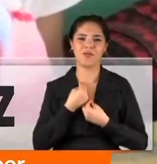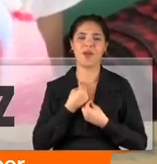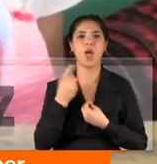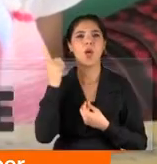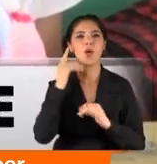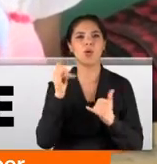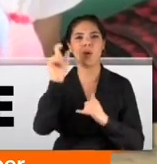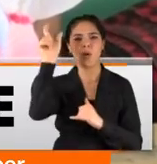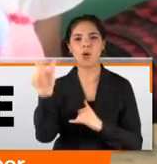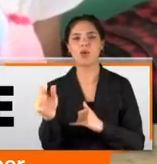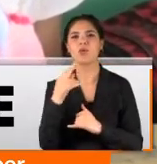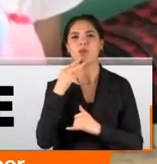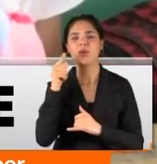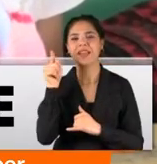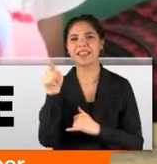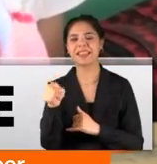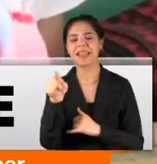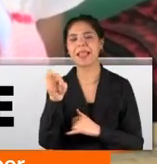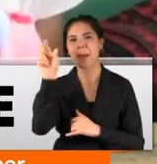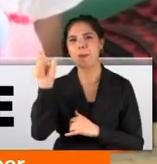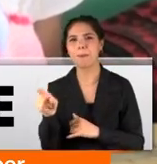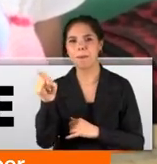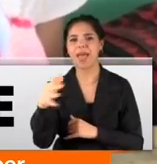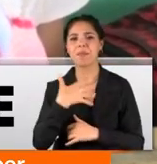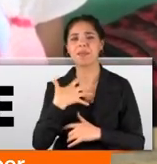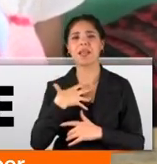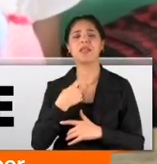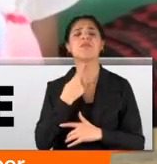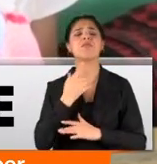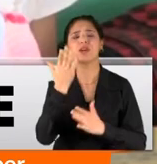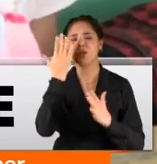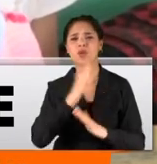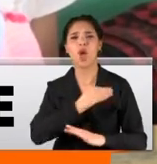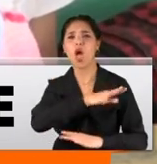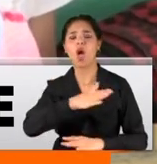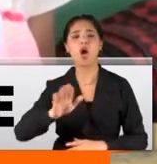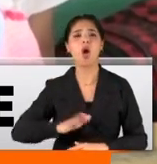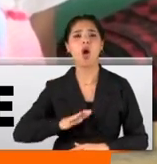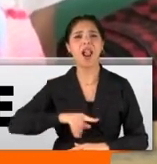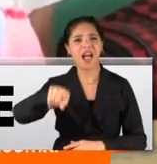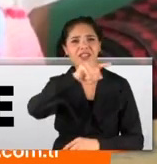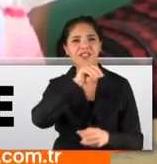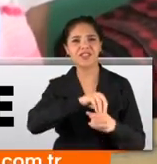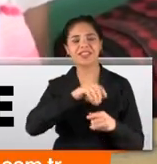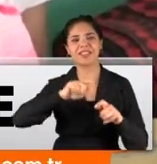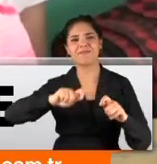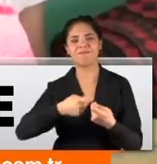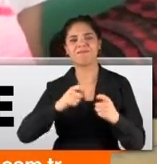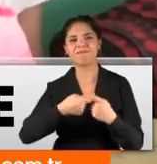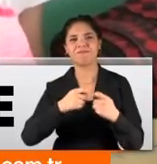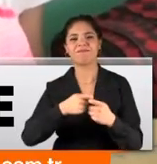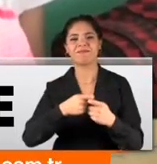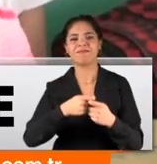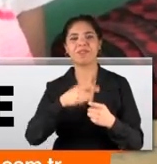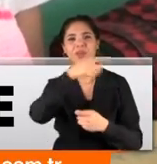Ferhan Kutman aylarca bıkmadan usanmadan kendi elleriyle buradaki öğrenciler için bere ve atkı ördü. Bere ve atkılarına